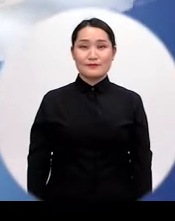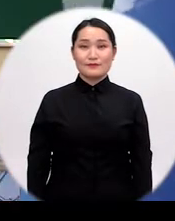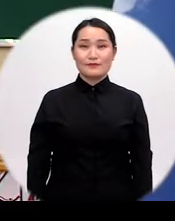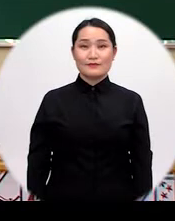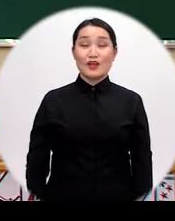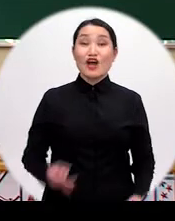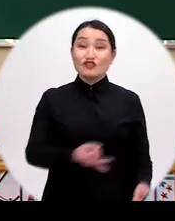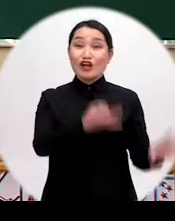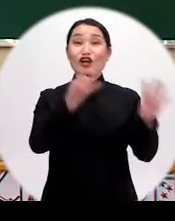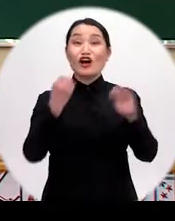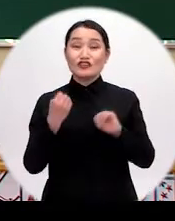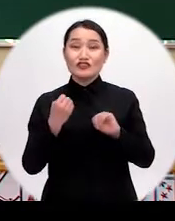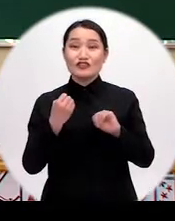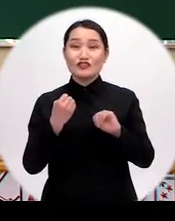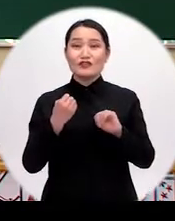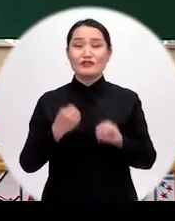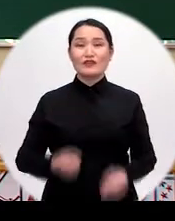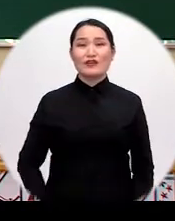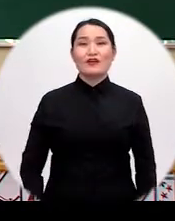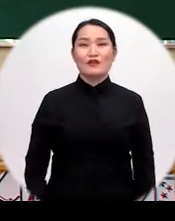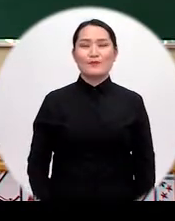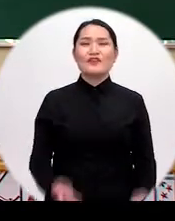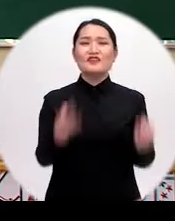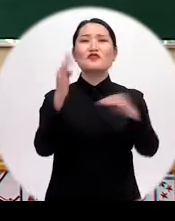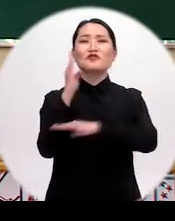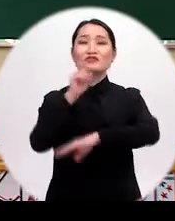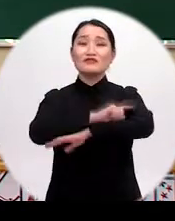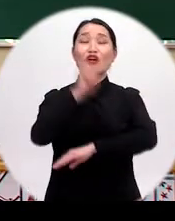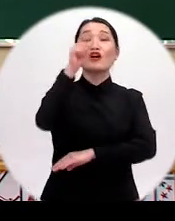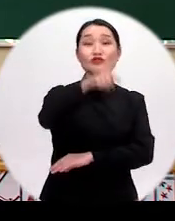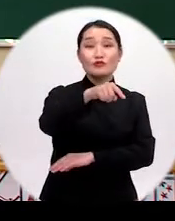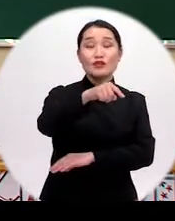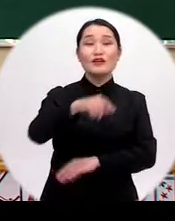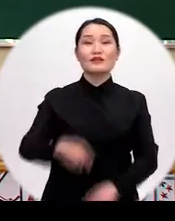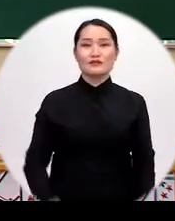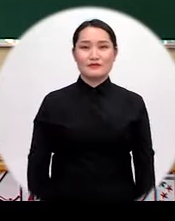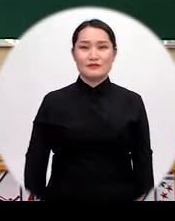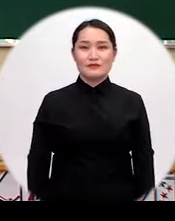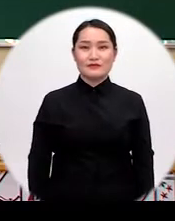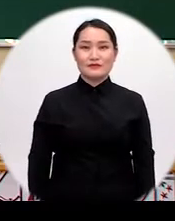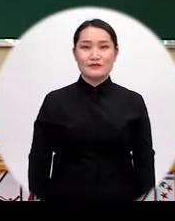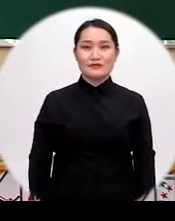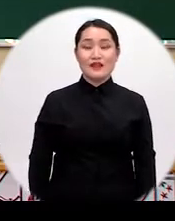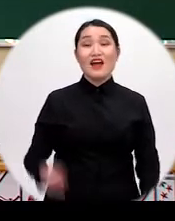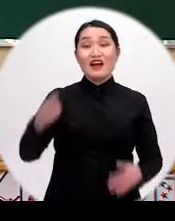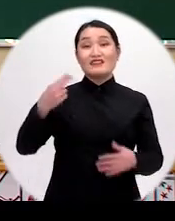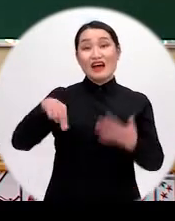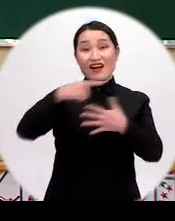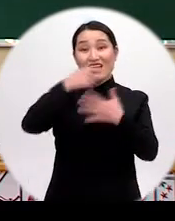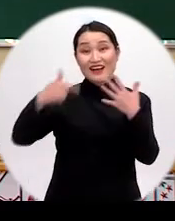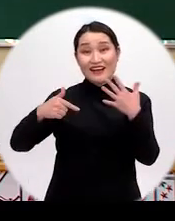За бид 7 хоногийн хэдэн өдөр хичээлд явдаг үлээ хүүхдүүдээ? Тийм ээ. Даваа